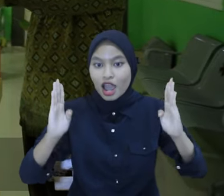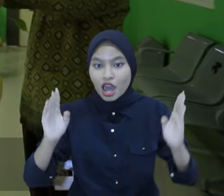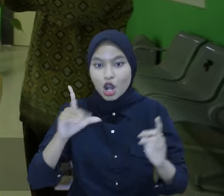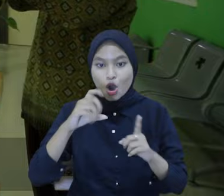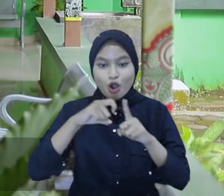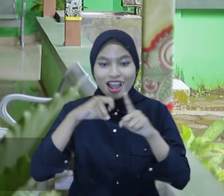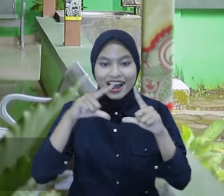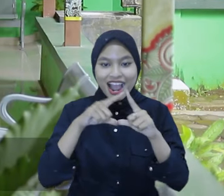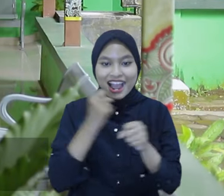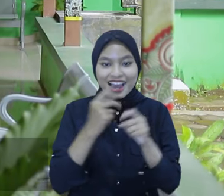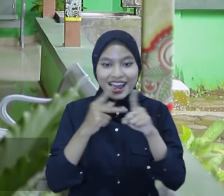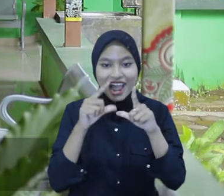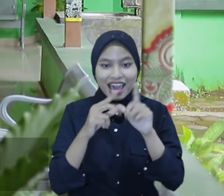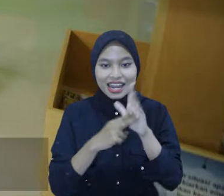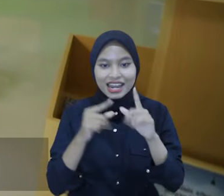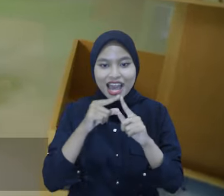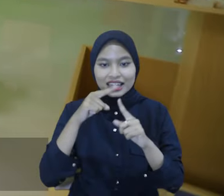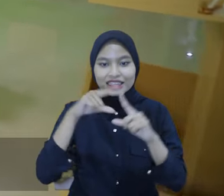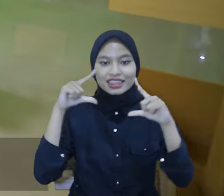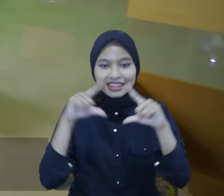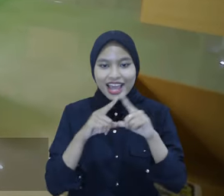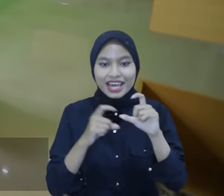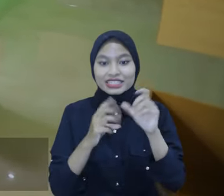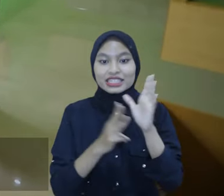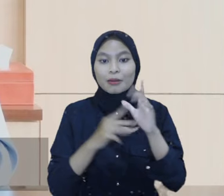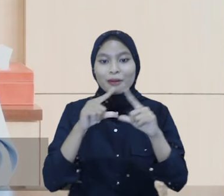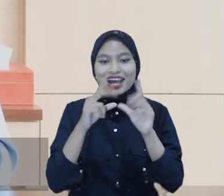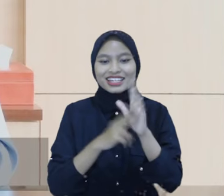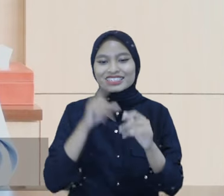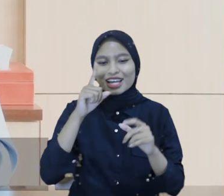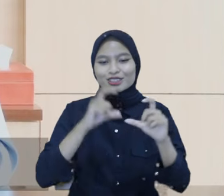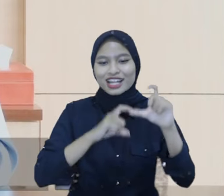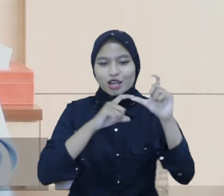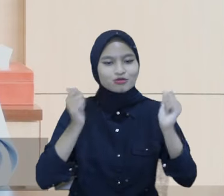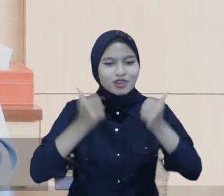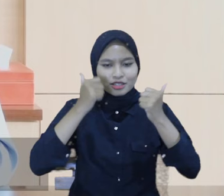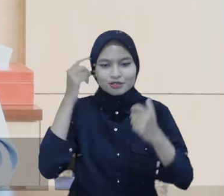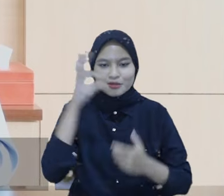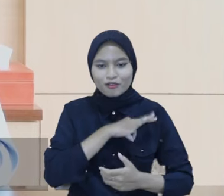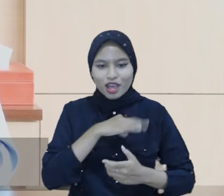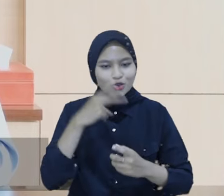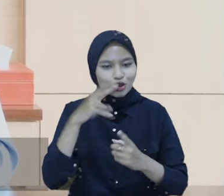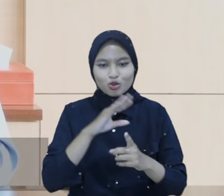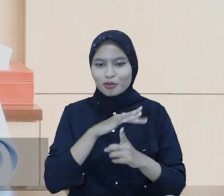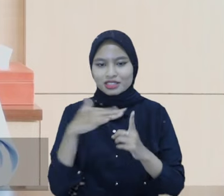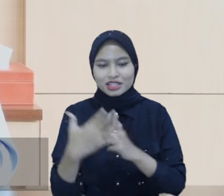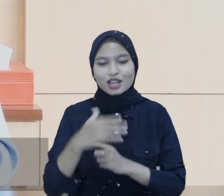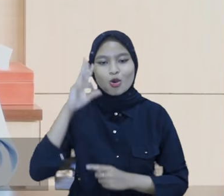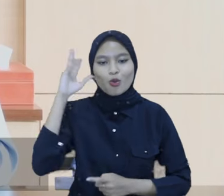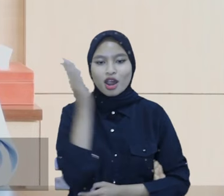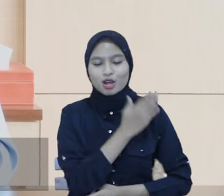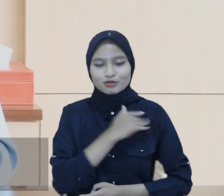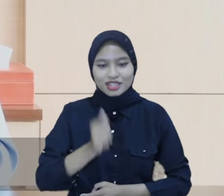perpustakaan Loka Dana SMA Negeri 1. Jaya semuanya dan bermanfaat bagi masyarakat. Sekian,